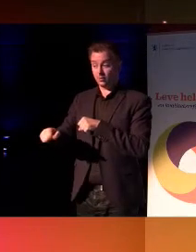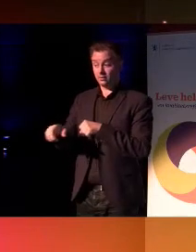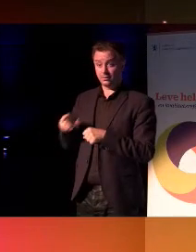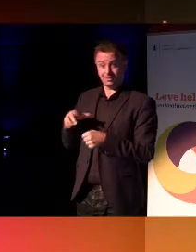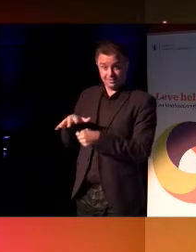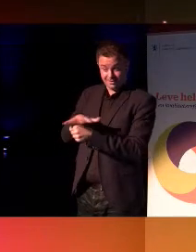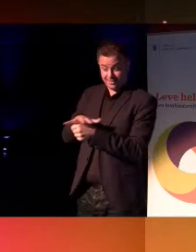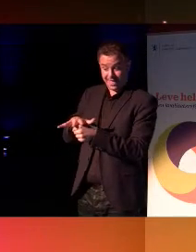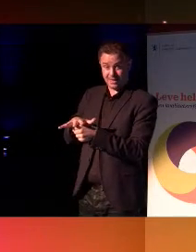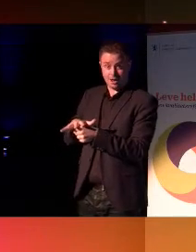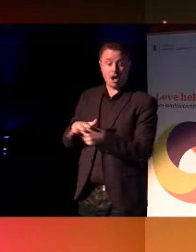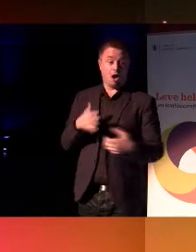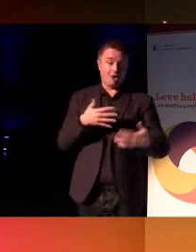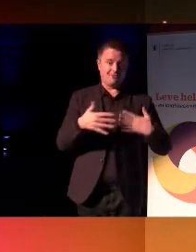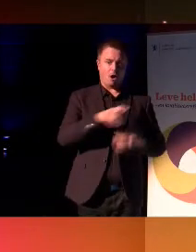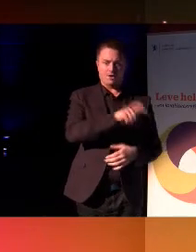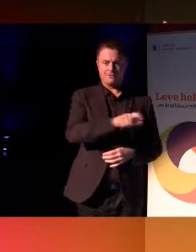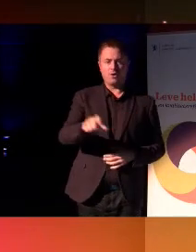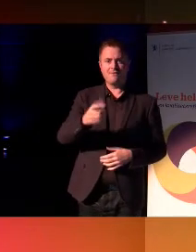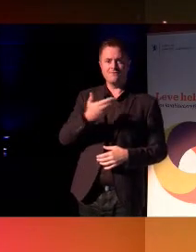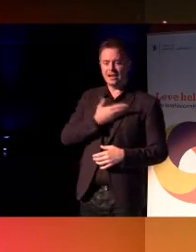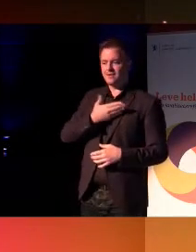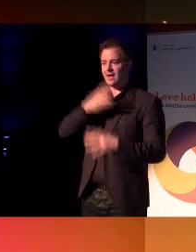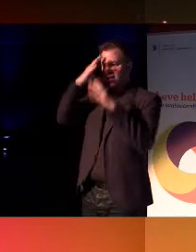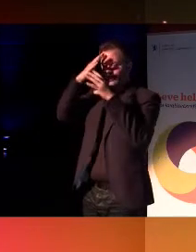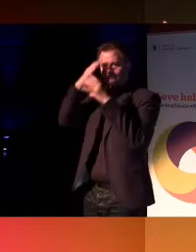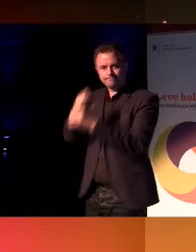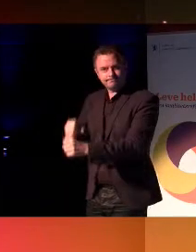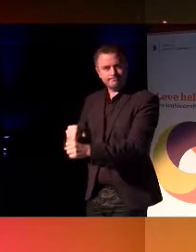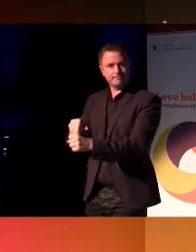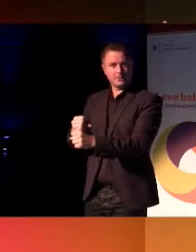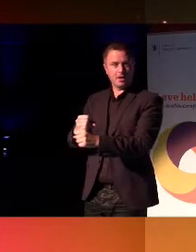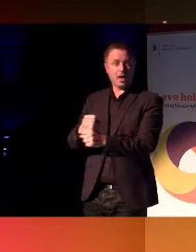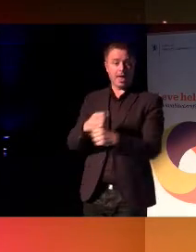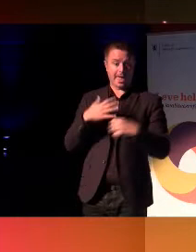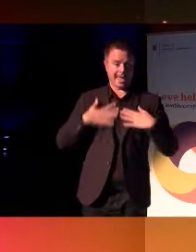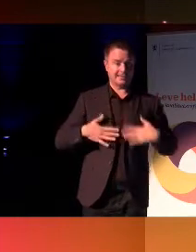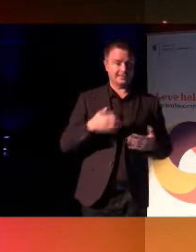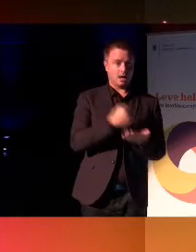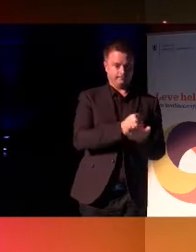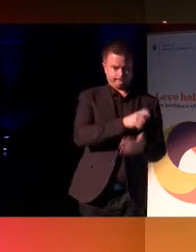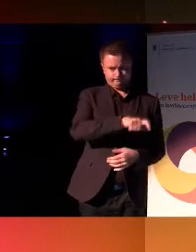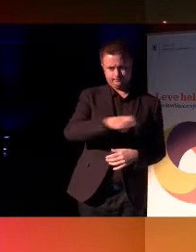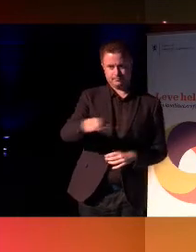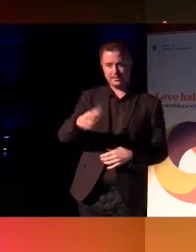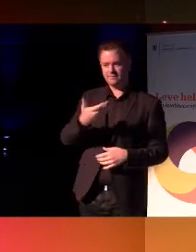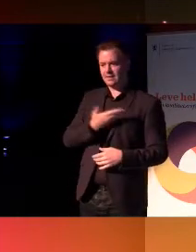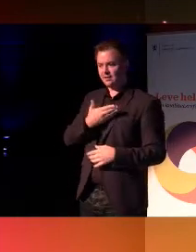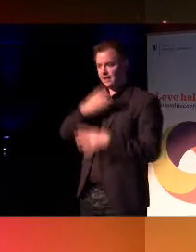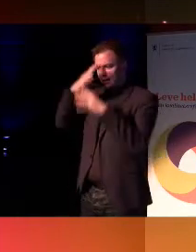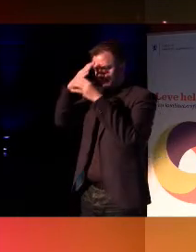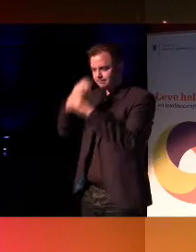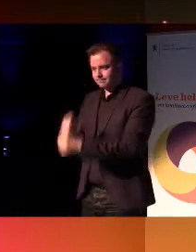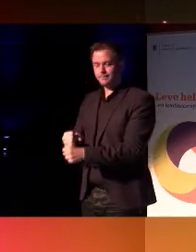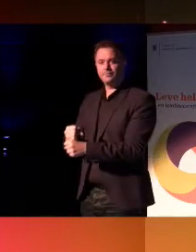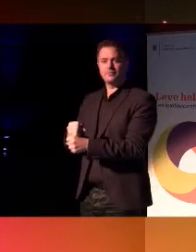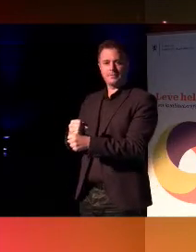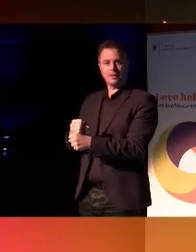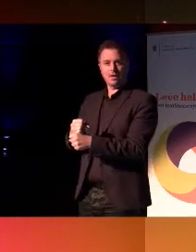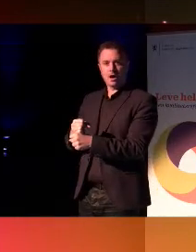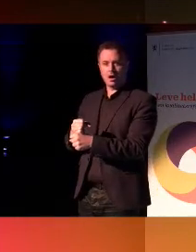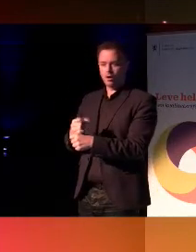fagfolk. Dette helsepersonell dypt engasjert I, og det bra. Det gir et utgangspunkt for forbedring